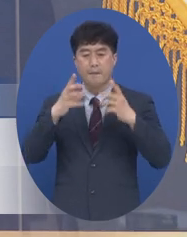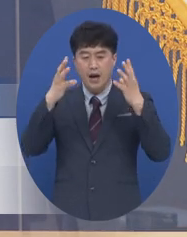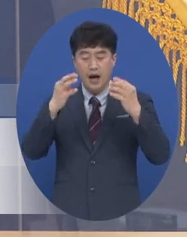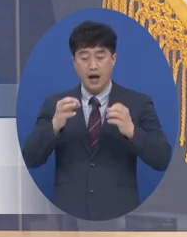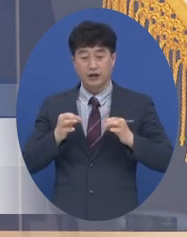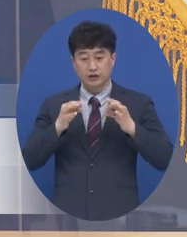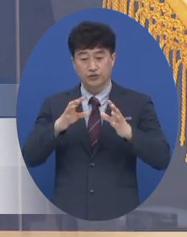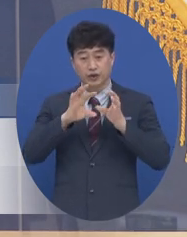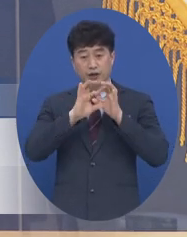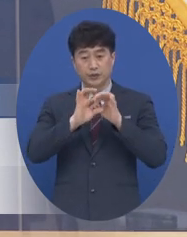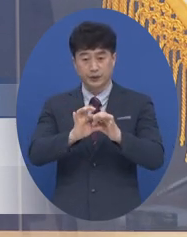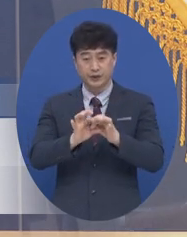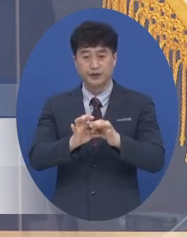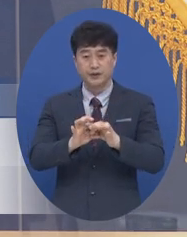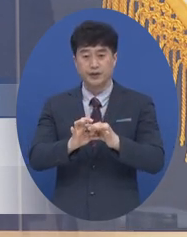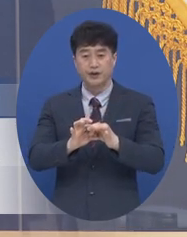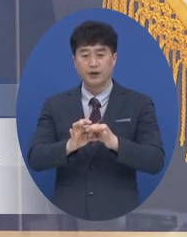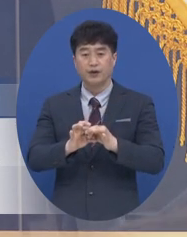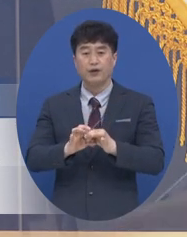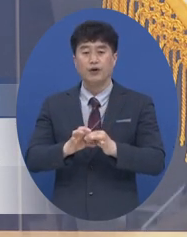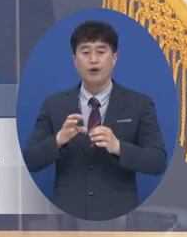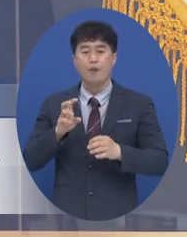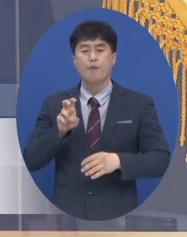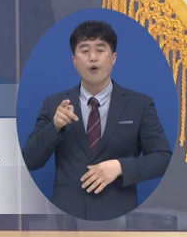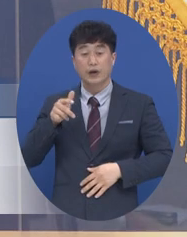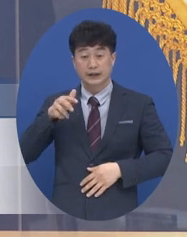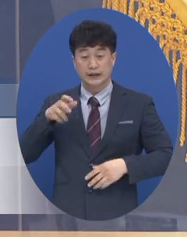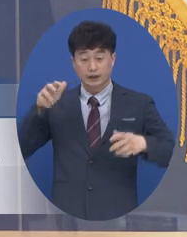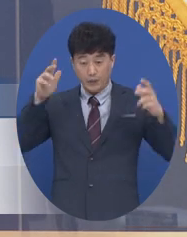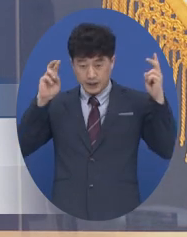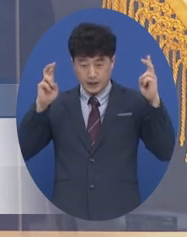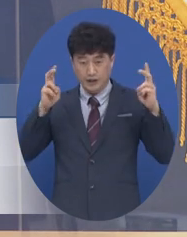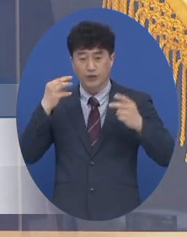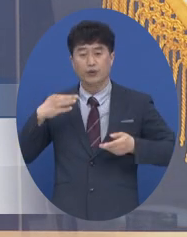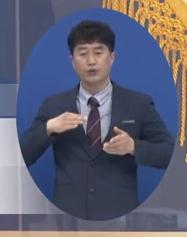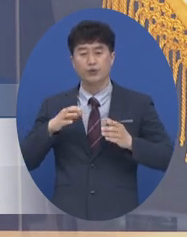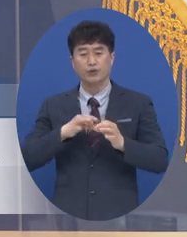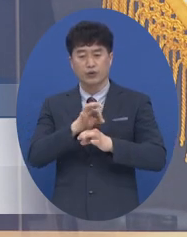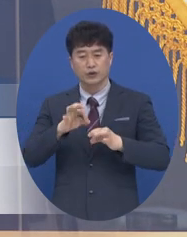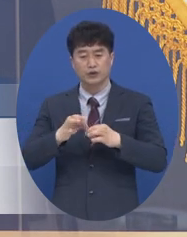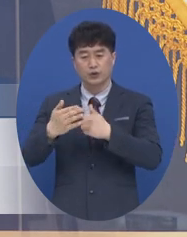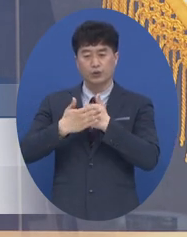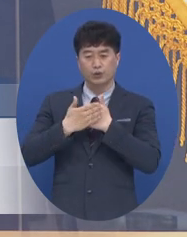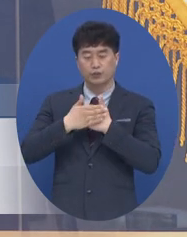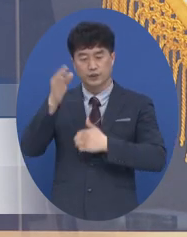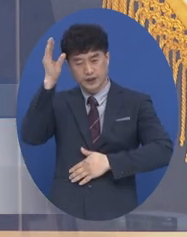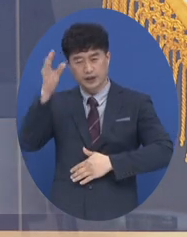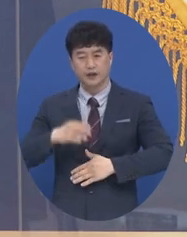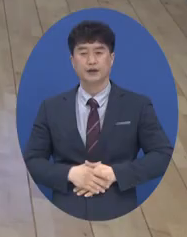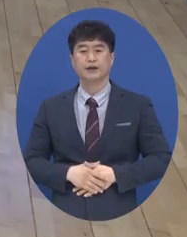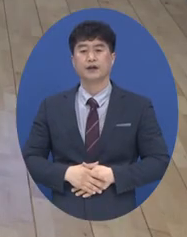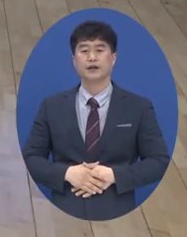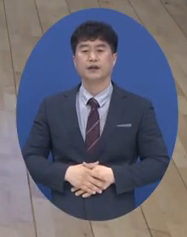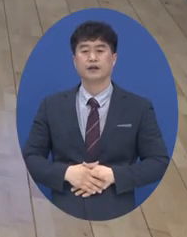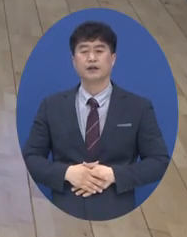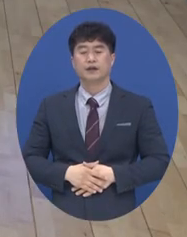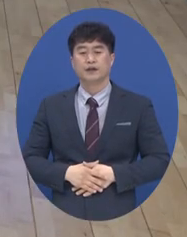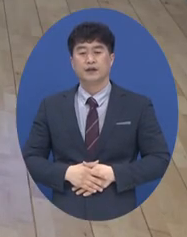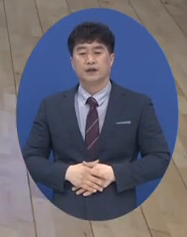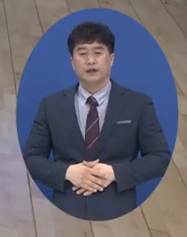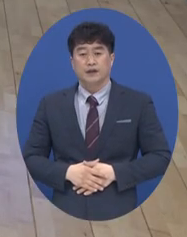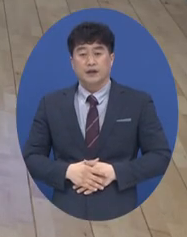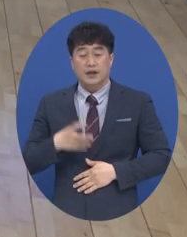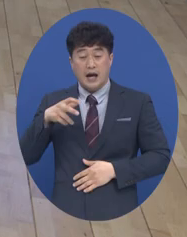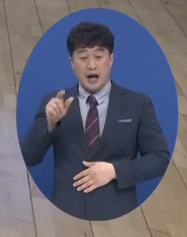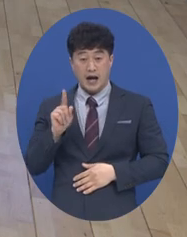또 앞으로도 더 많은 투자를 통해서 우리 머크사가 우리 경기도 경제에도 크게 기여해 주시길 기대합니다.